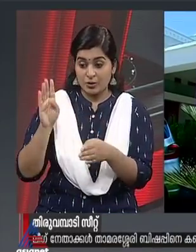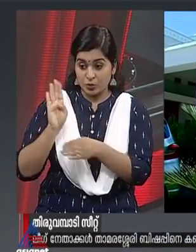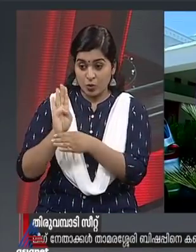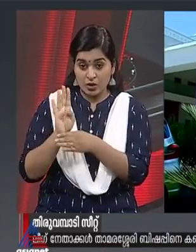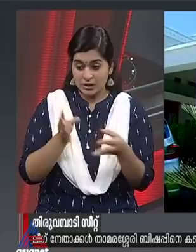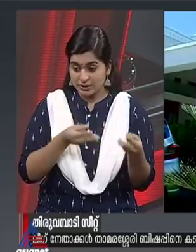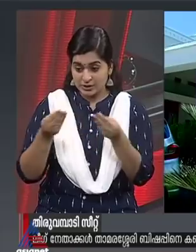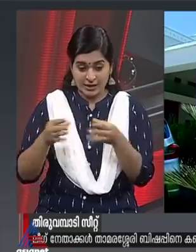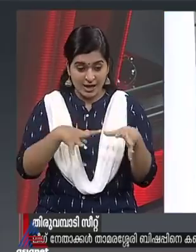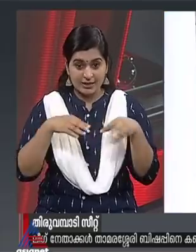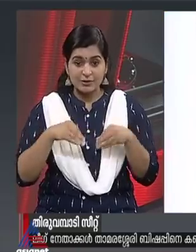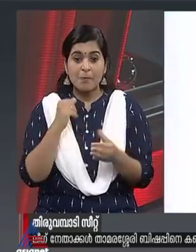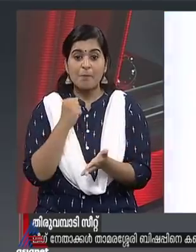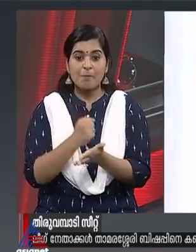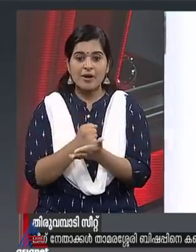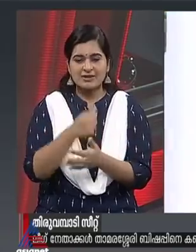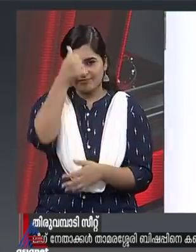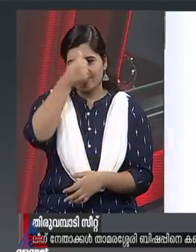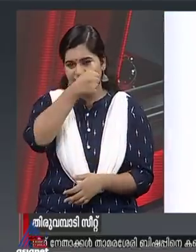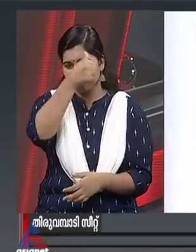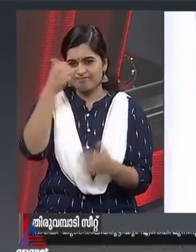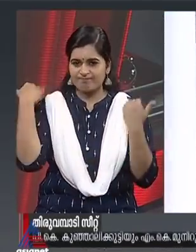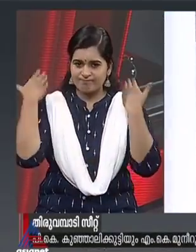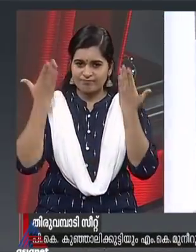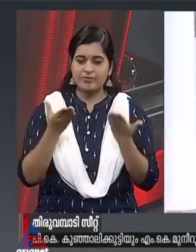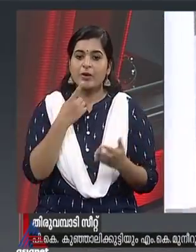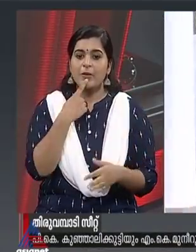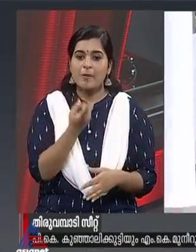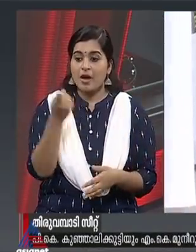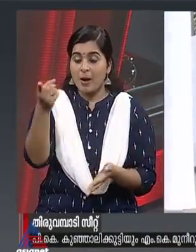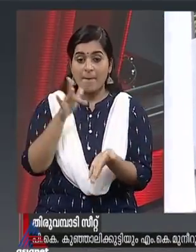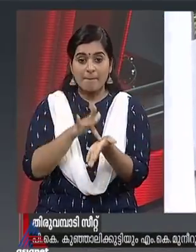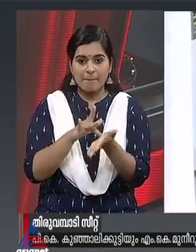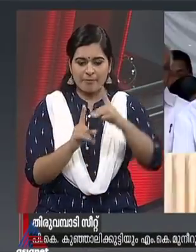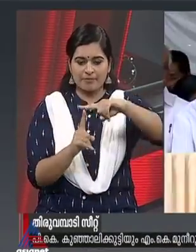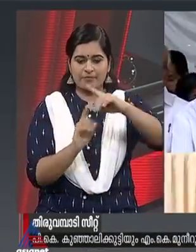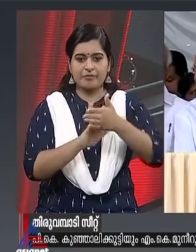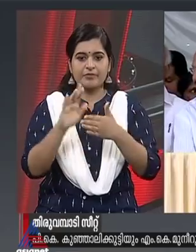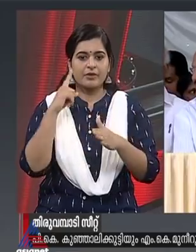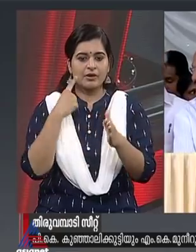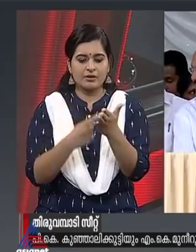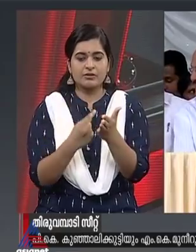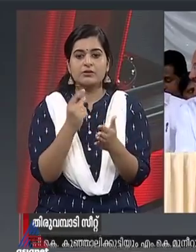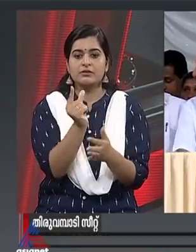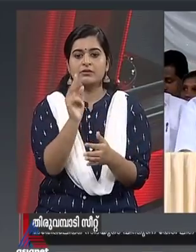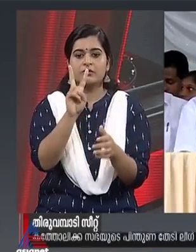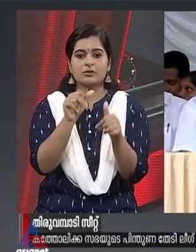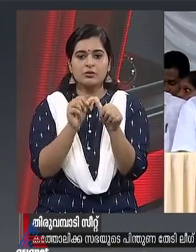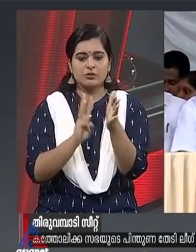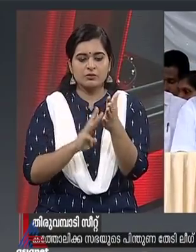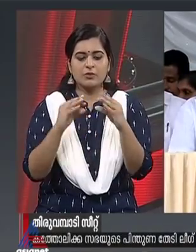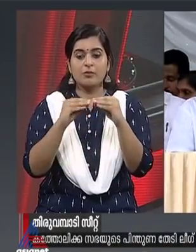ഏറെക്കാലമായി ആവശ്യമുന്നയിക്കുന്നതാണ്. തിരുവമ്പാടിയിൽ കോൺഗ്രസോ കേരള കോൺഗ്രസോ മത്സരിക്കുന്നത് സംബന്ധിച്ച ചില ചർച്ചകൾ യു ഡി എഫിൽ നടന്നെങ്കിലും ലീഗ്